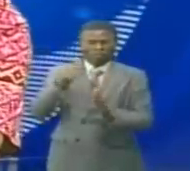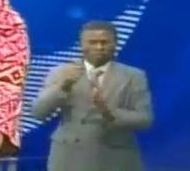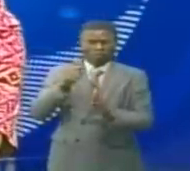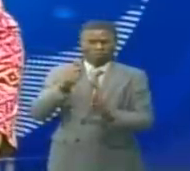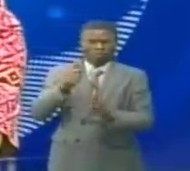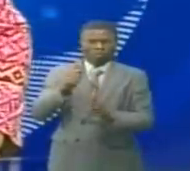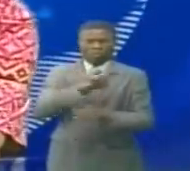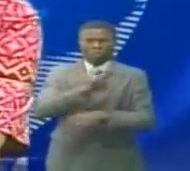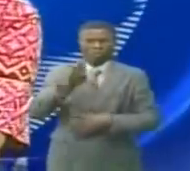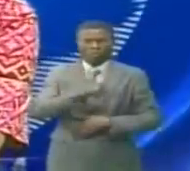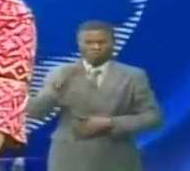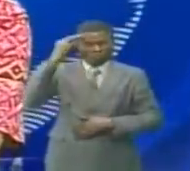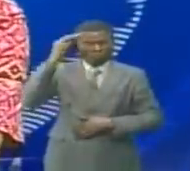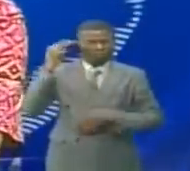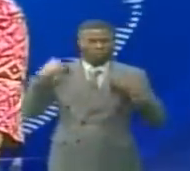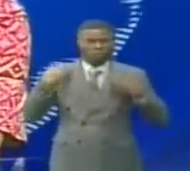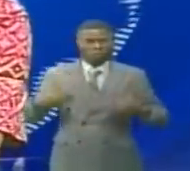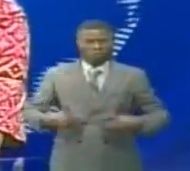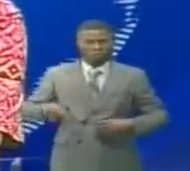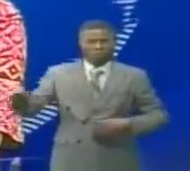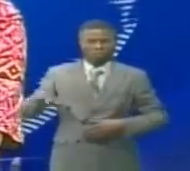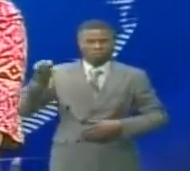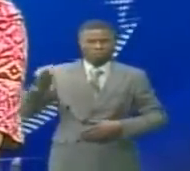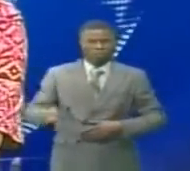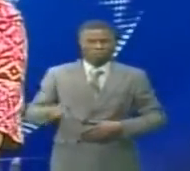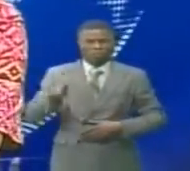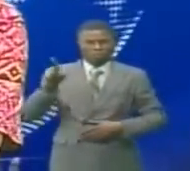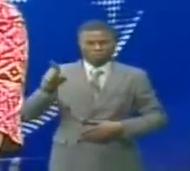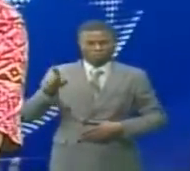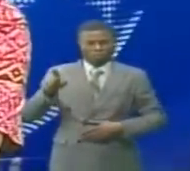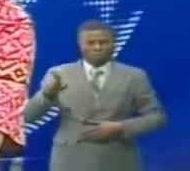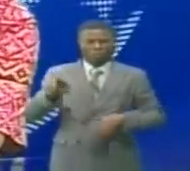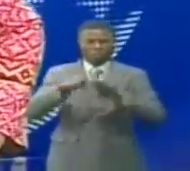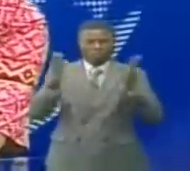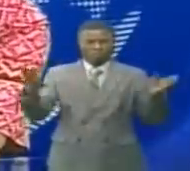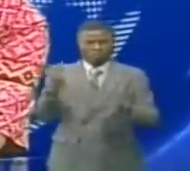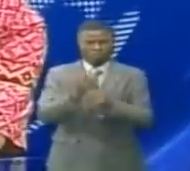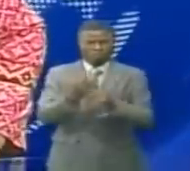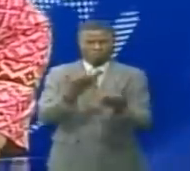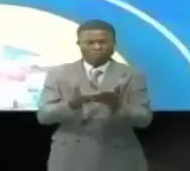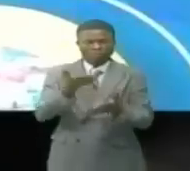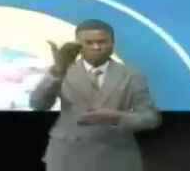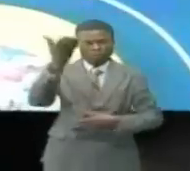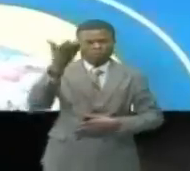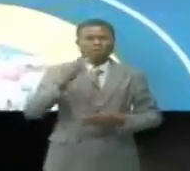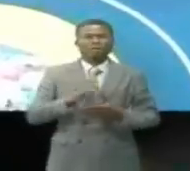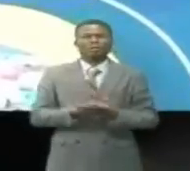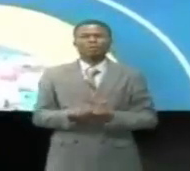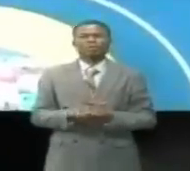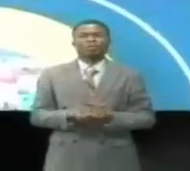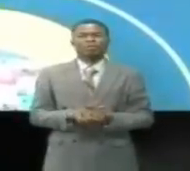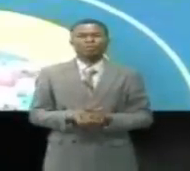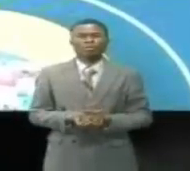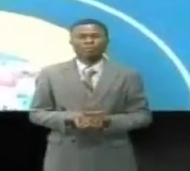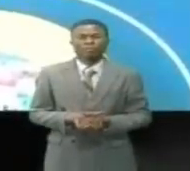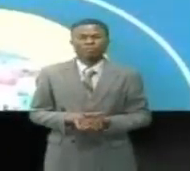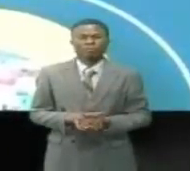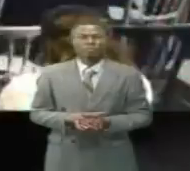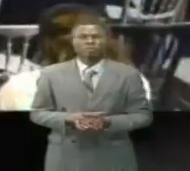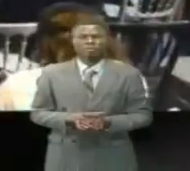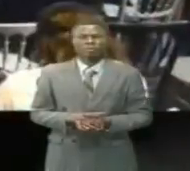Et c'est le ministre de la Santé, Jean-Jacques Mbungani, qui a ouvert ses travaux au Dépanda. 10e édition du